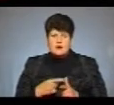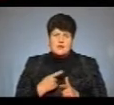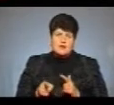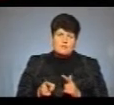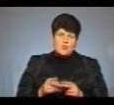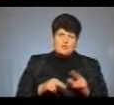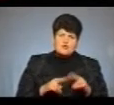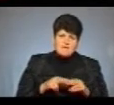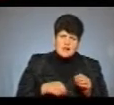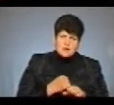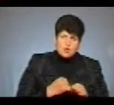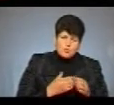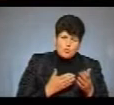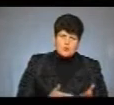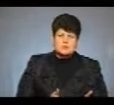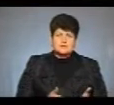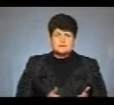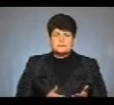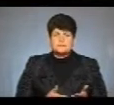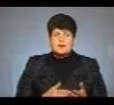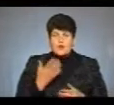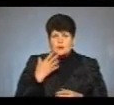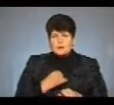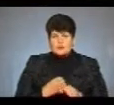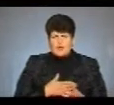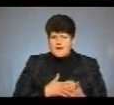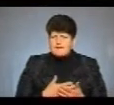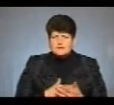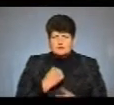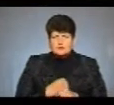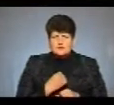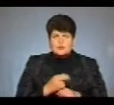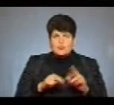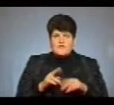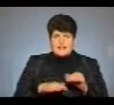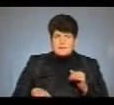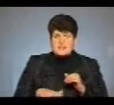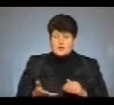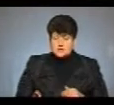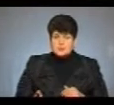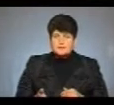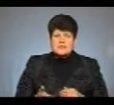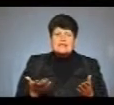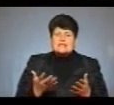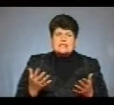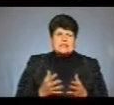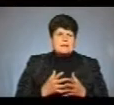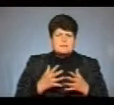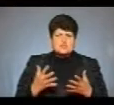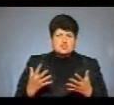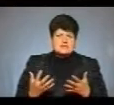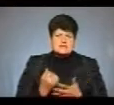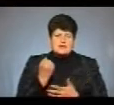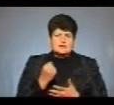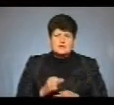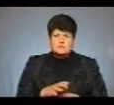роботи будівельні, коли працюють активно на будівельних майданчиках. Які найбільші знахідки